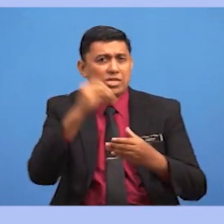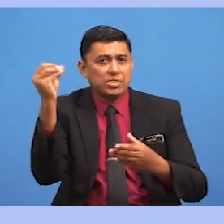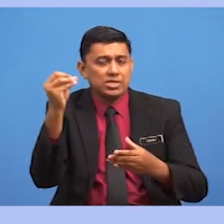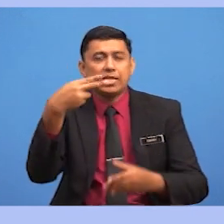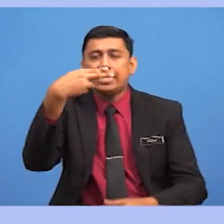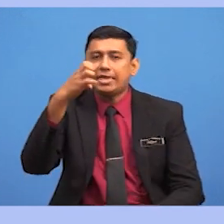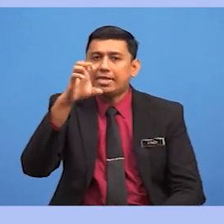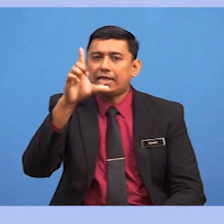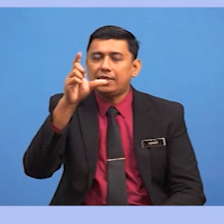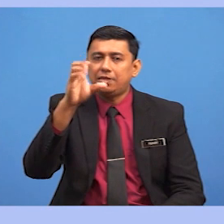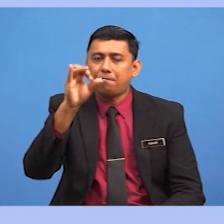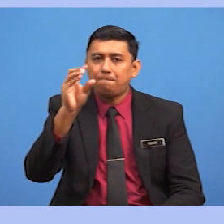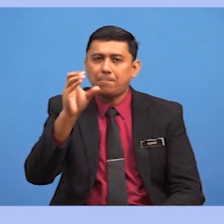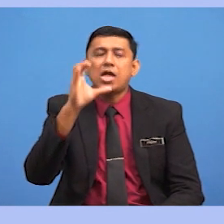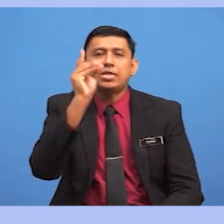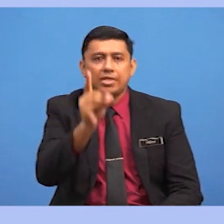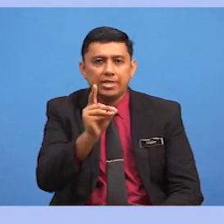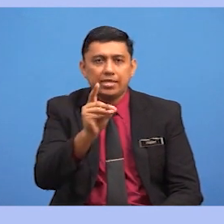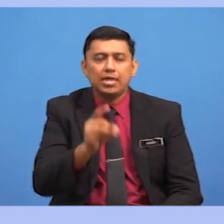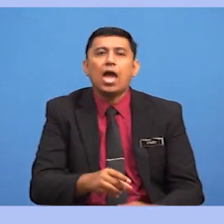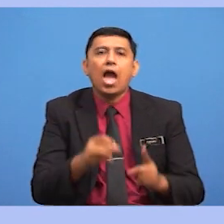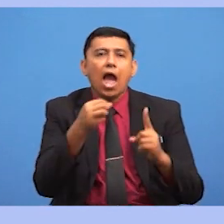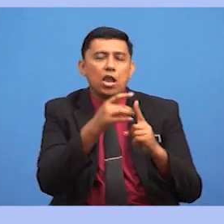Helium, D. Aluminium.